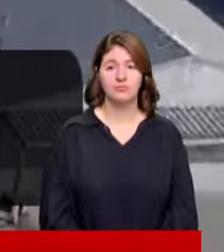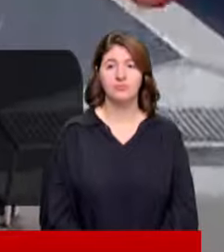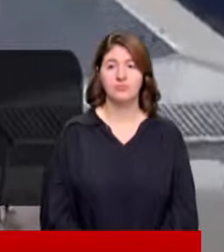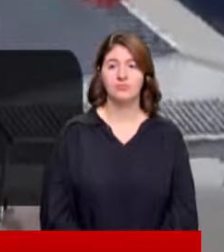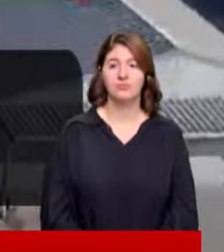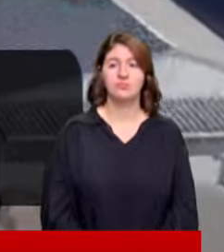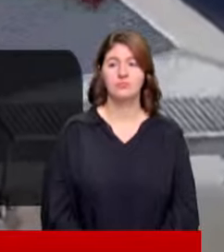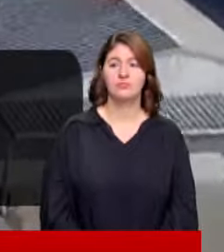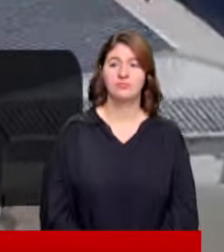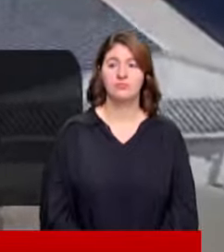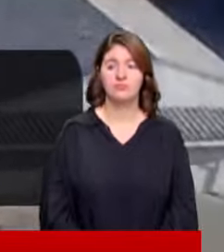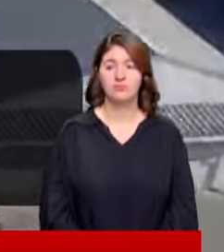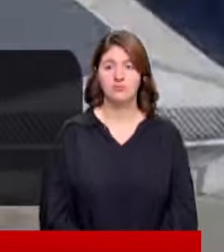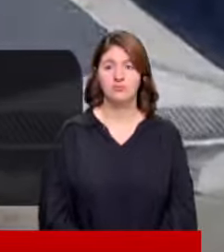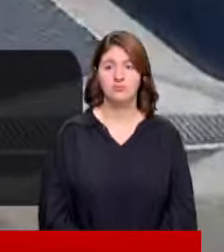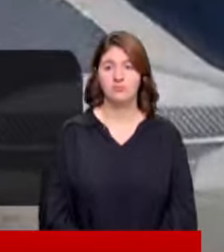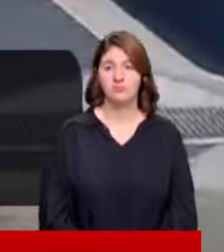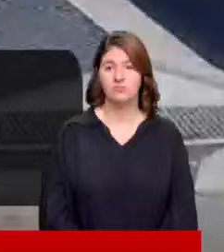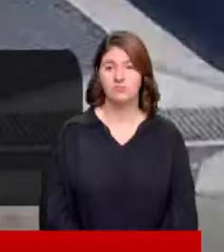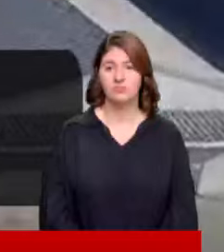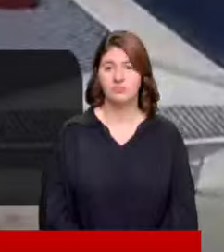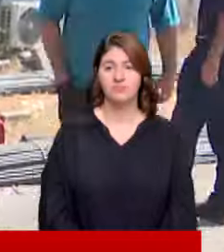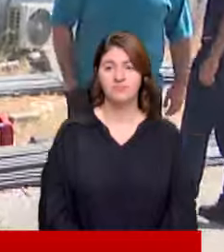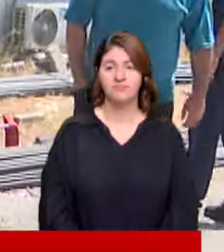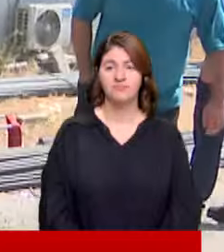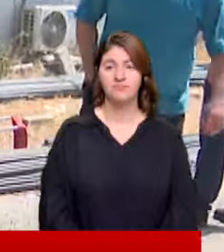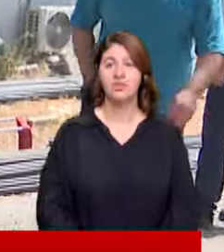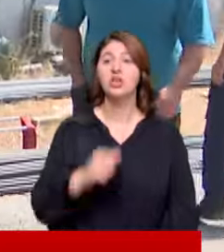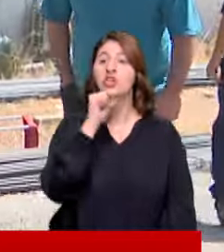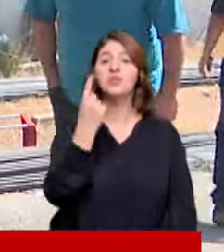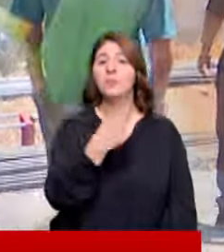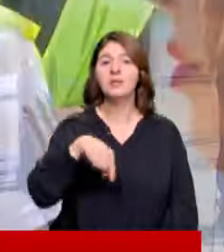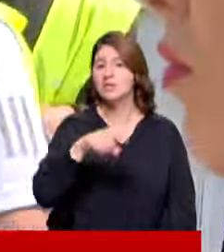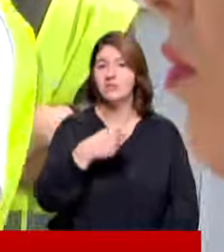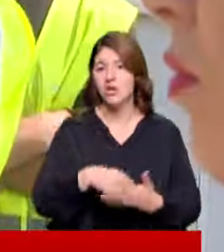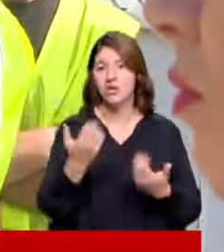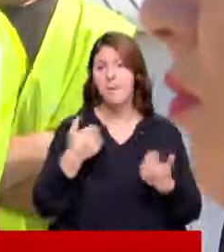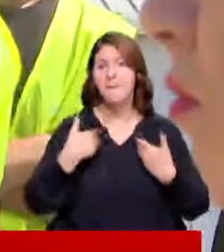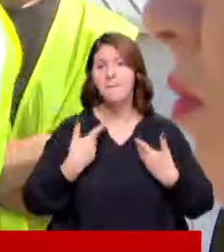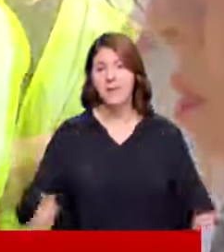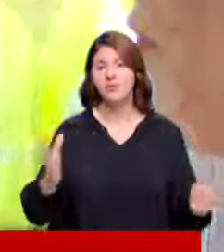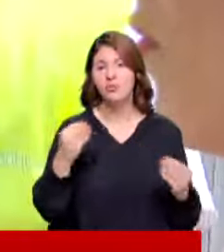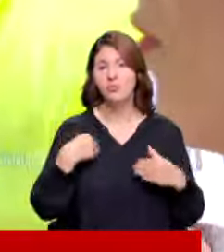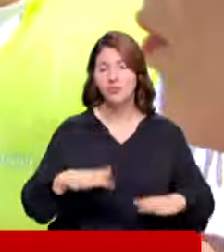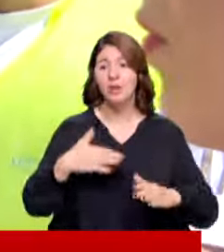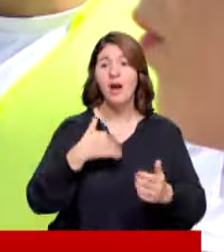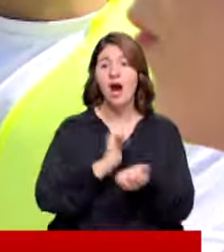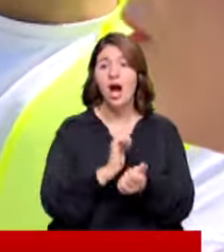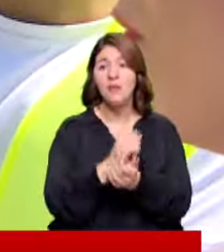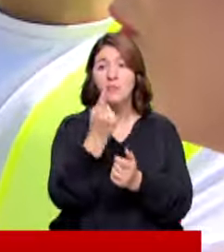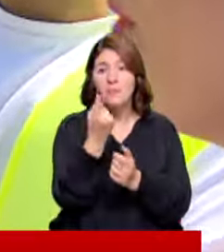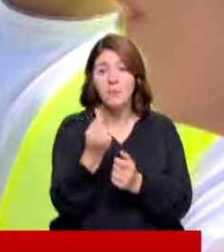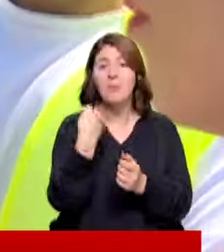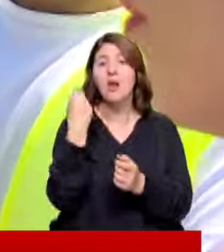Bizi buradan indirebilecek tek şey bu eylemin olumlu sonuçlanmasıdır. Hiçbirimiz maaş alamıyoruz. Perişan olduk artık burada. Aileme daha bir kuruş